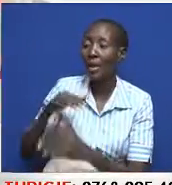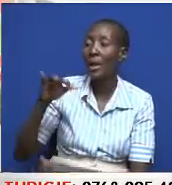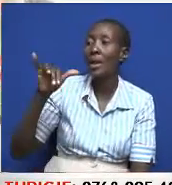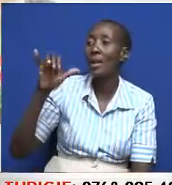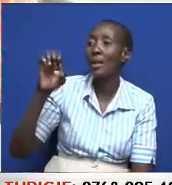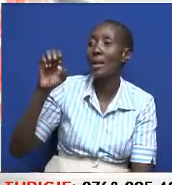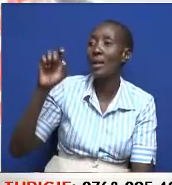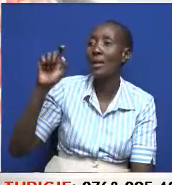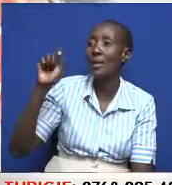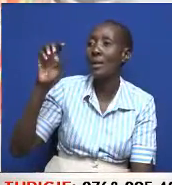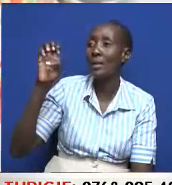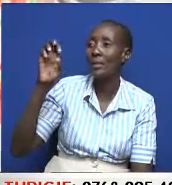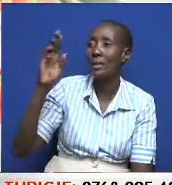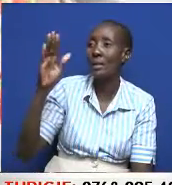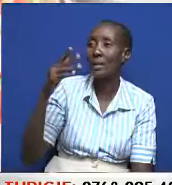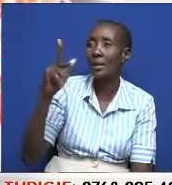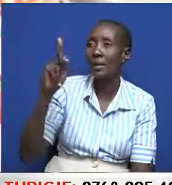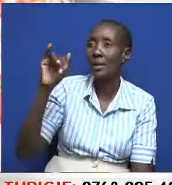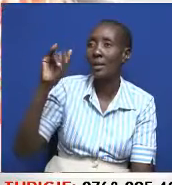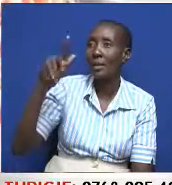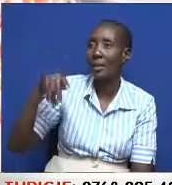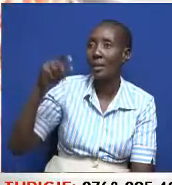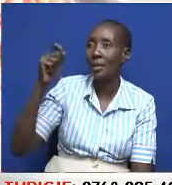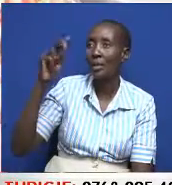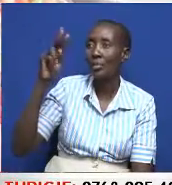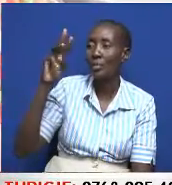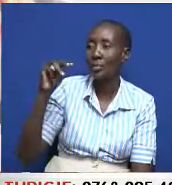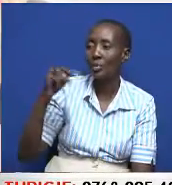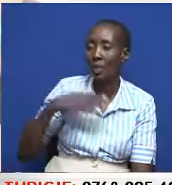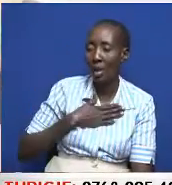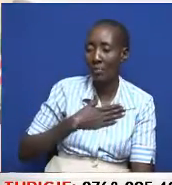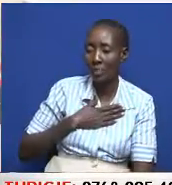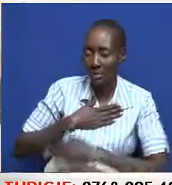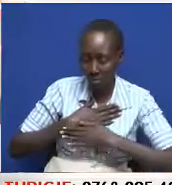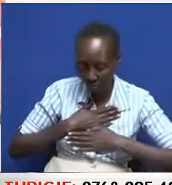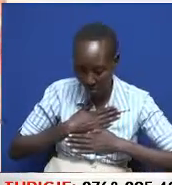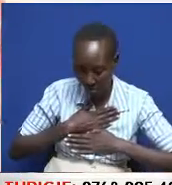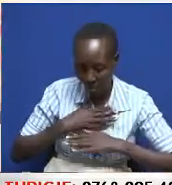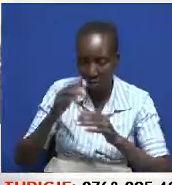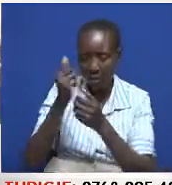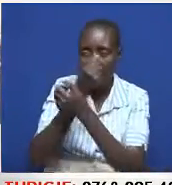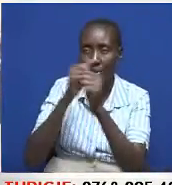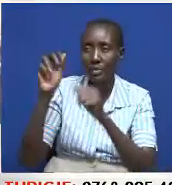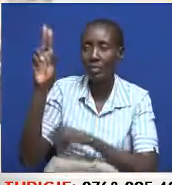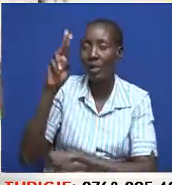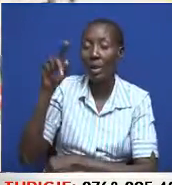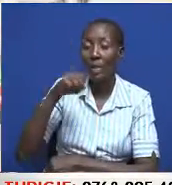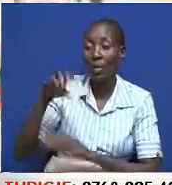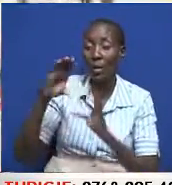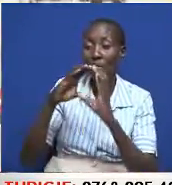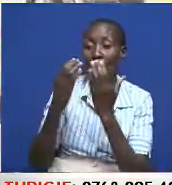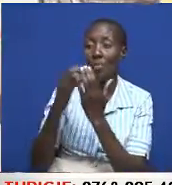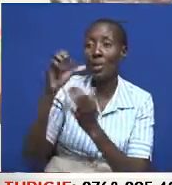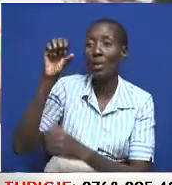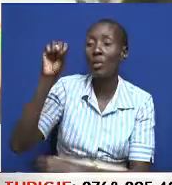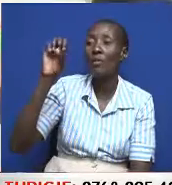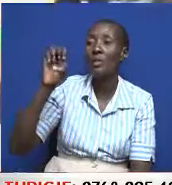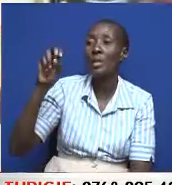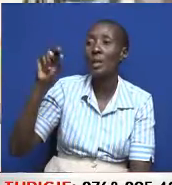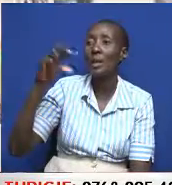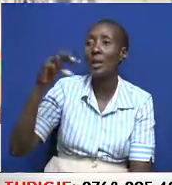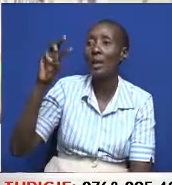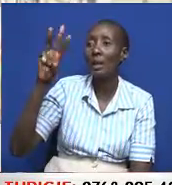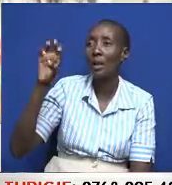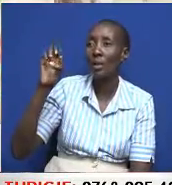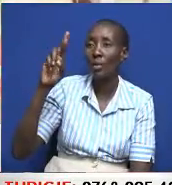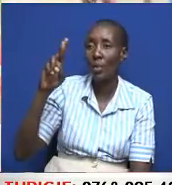na Mheshimiwa Rais Uhuru Kenyatta. Sisi kama jamii ya Sengwer tumekuja kwa siku ya leo kwa kuleta